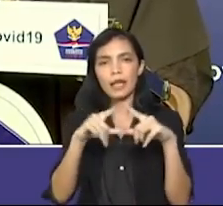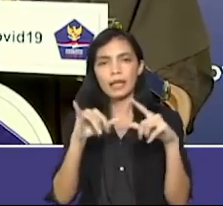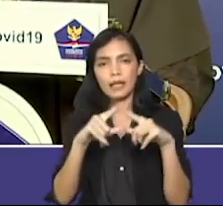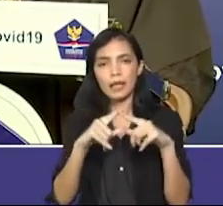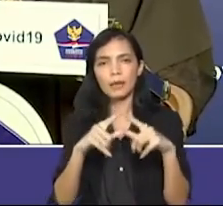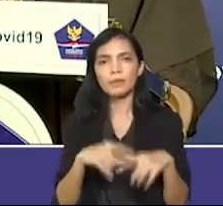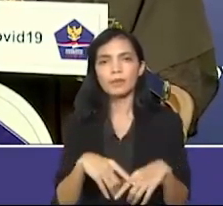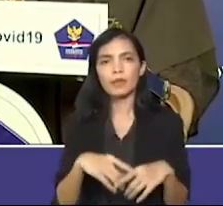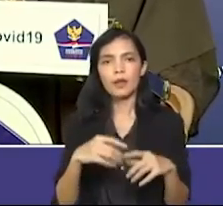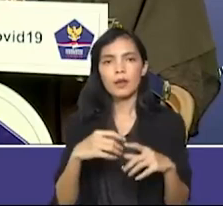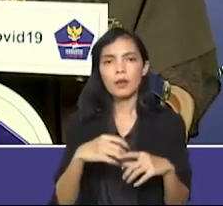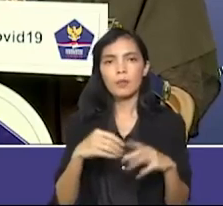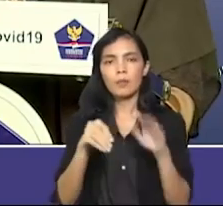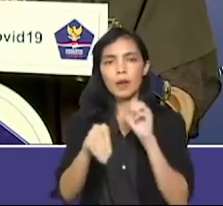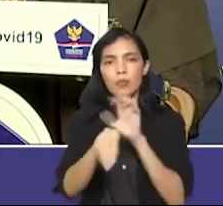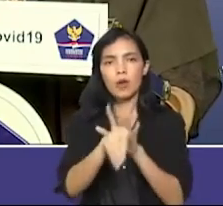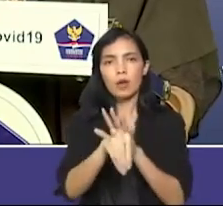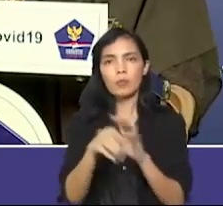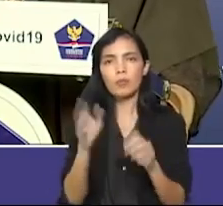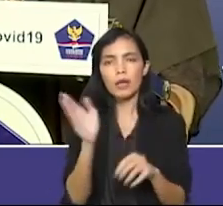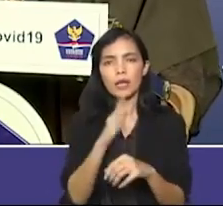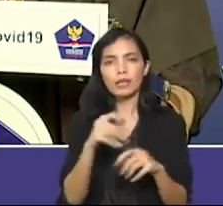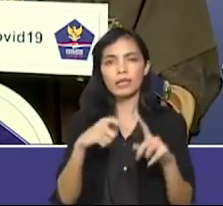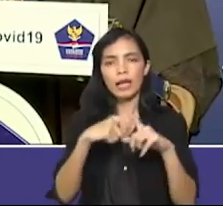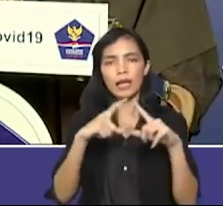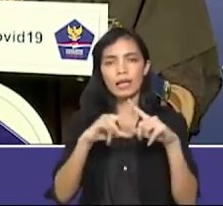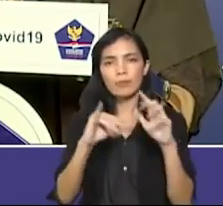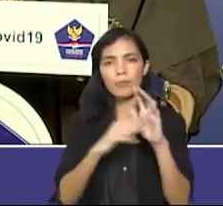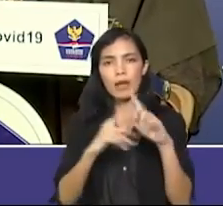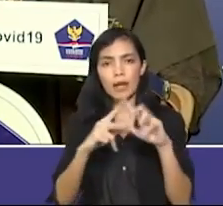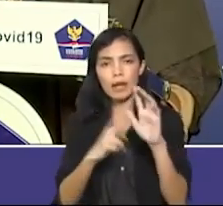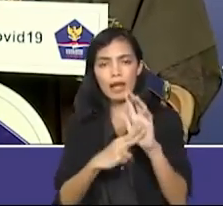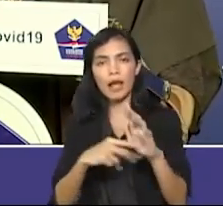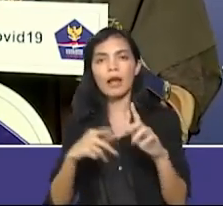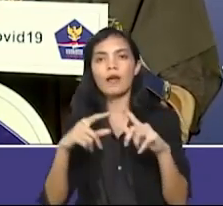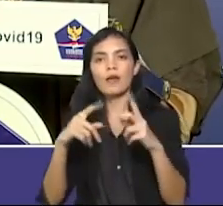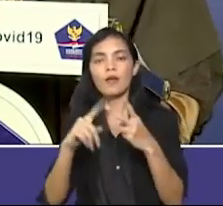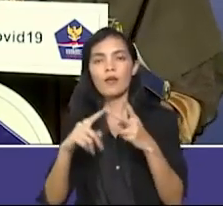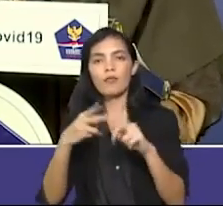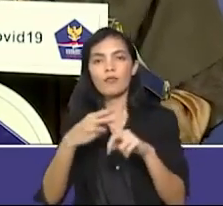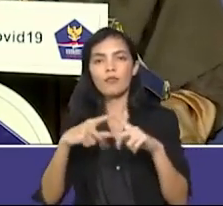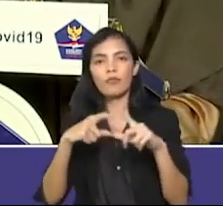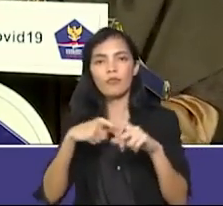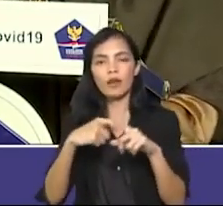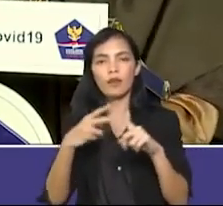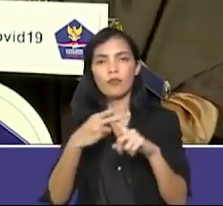Papua Barat Kaimana Fakfak Provinsi Papua Nabire